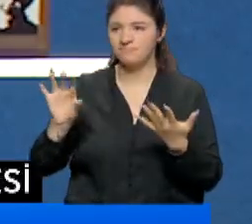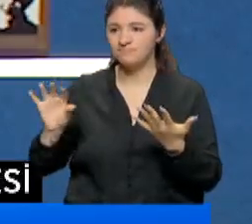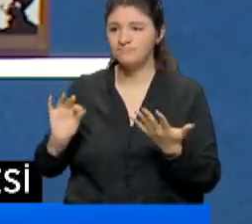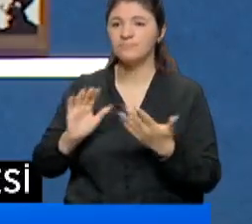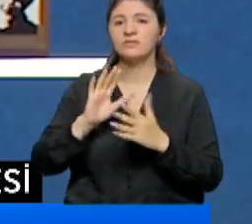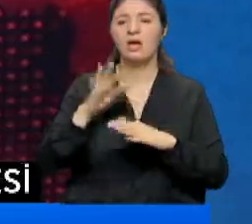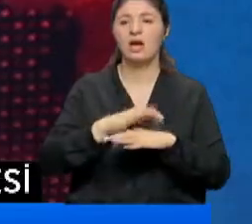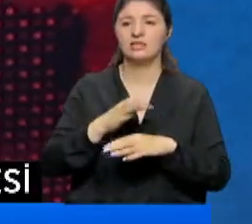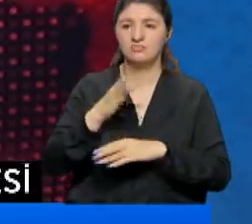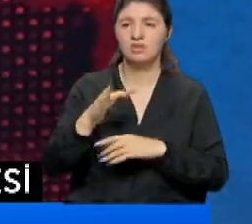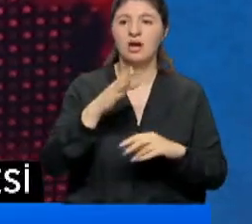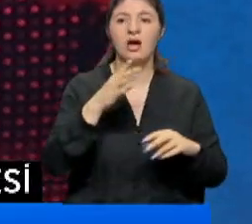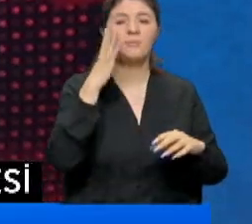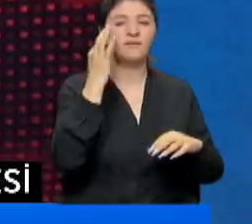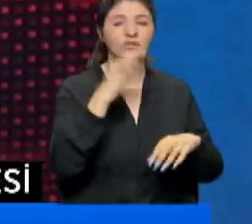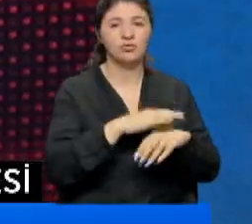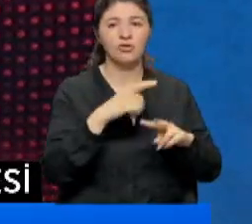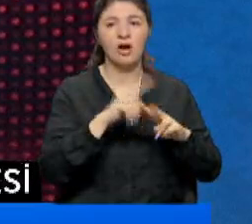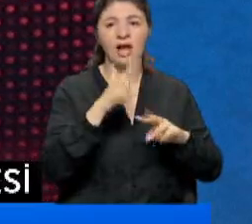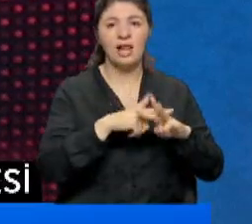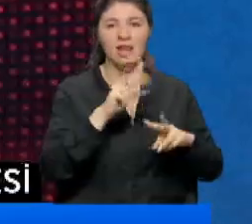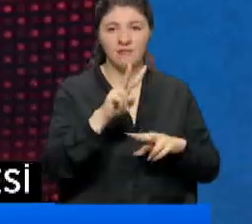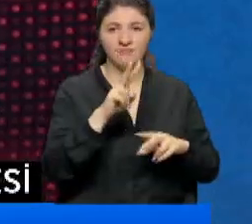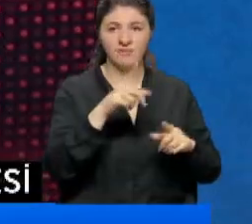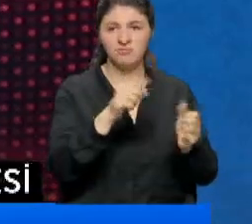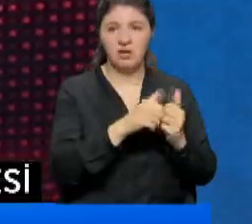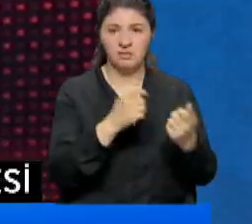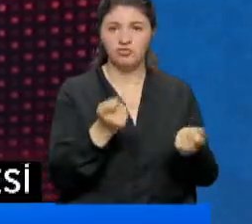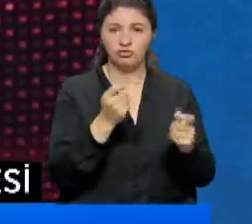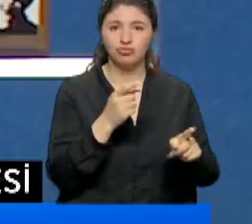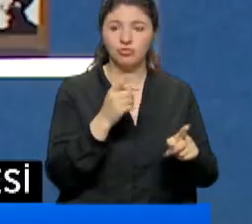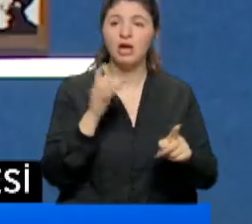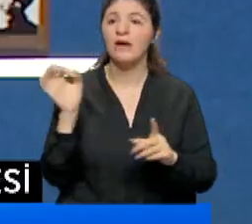evlerimize ulaşmış Doktor araya bile bentoğlu da adisyonun